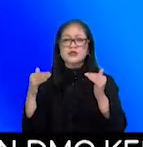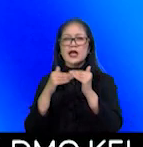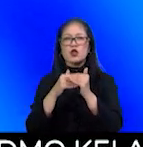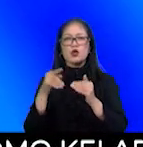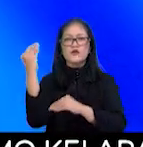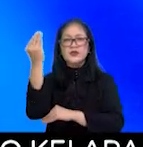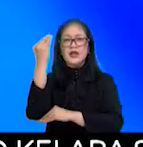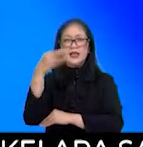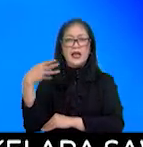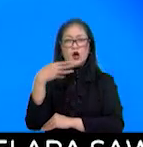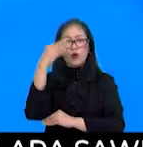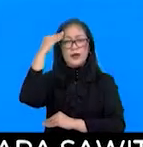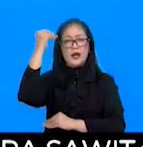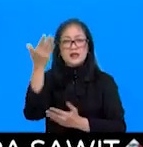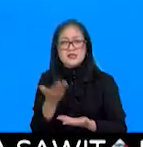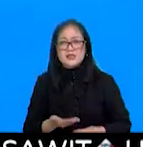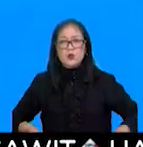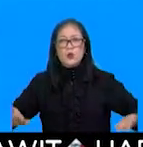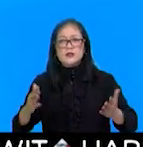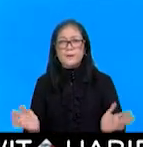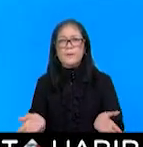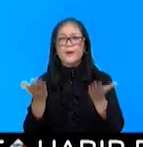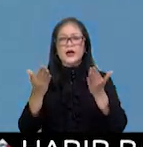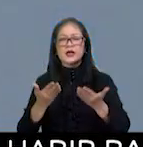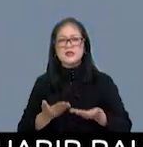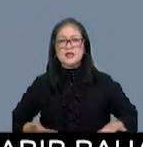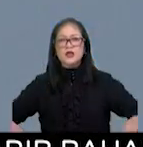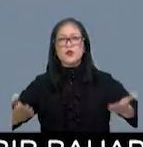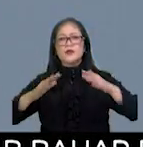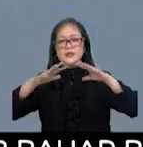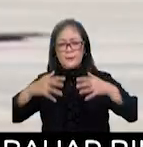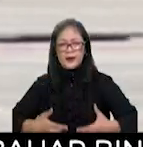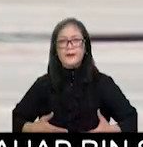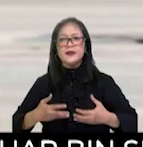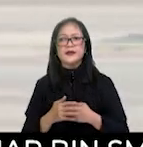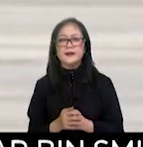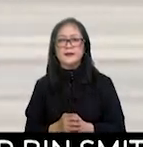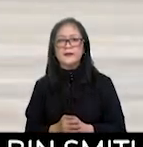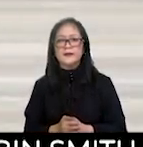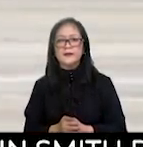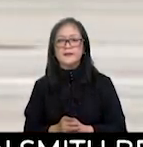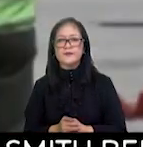dan ekonomi kreatif yang tengah bangkit di tengah paddle Hai pemimpin-pemimpin